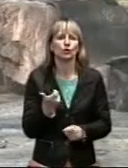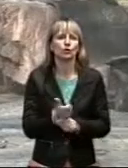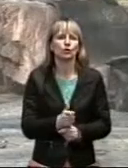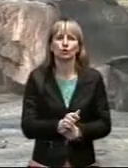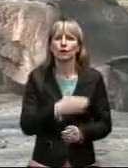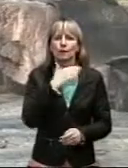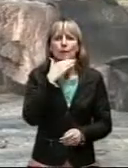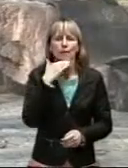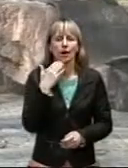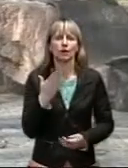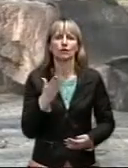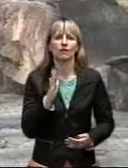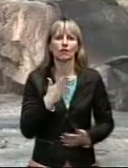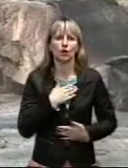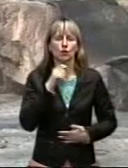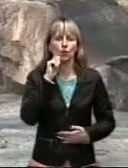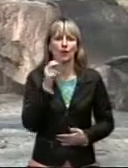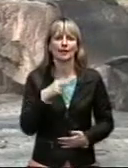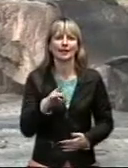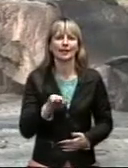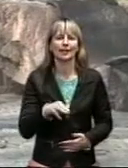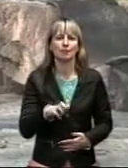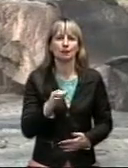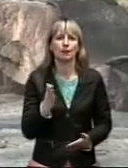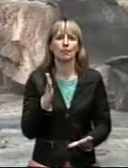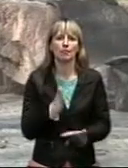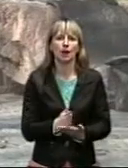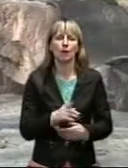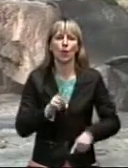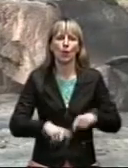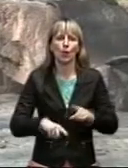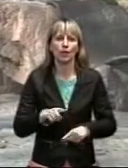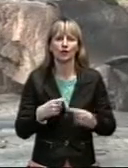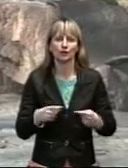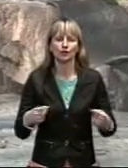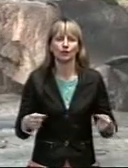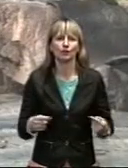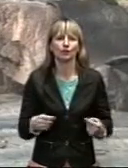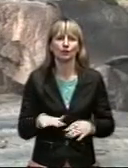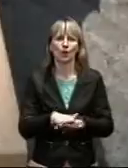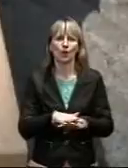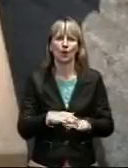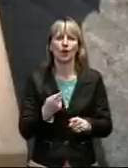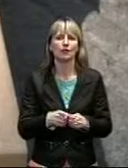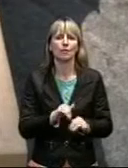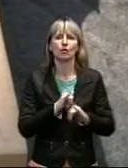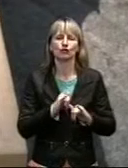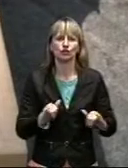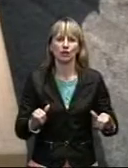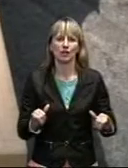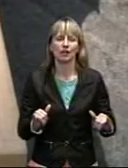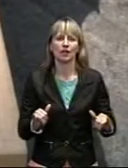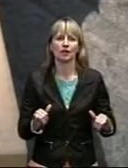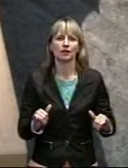дуже-дуже-дуже багато у нашої української дримби ми маємо родичів. Тому це дуже поширений, майже